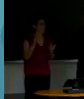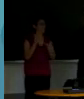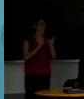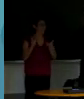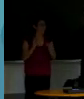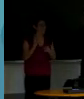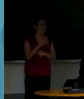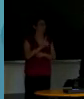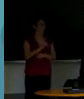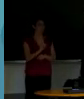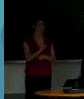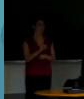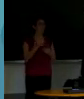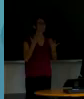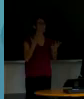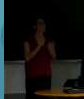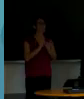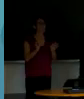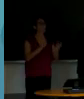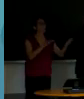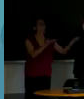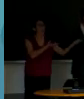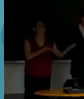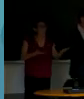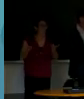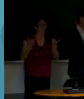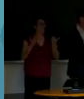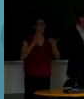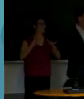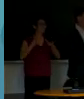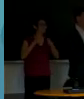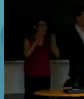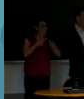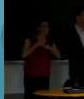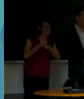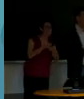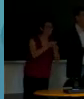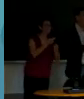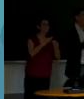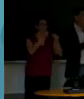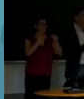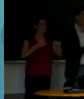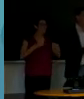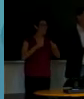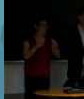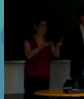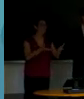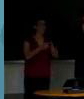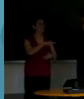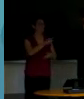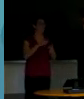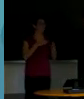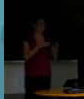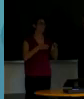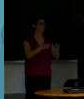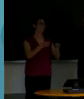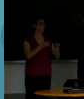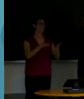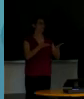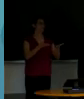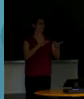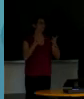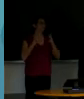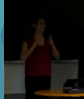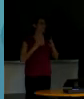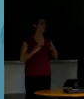non docente, pronto ad accogliervi, pronto a darvi tutti gli stimoli, tutti gli strumenti per fare il vostro percorso nella maniera più